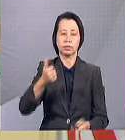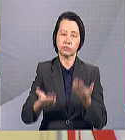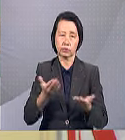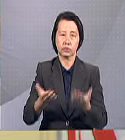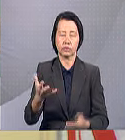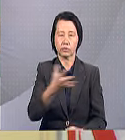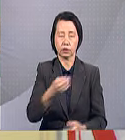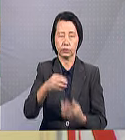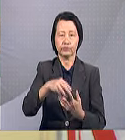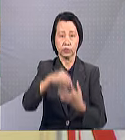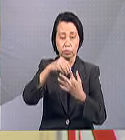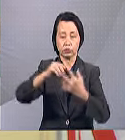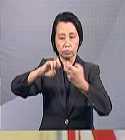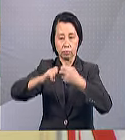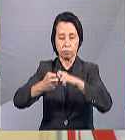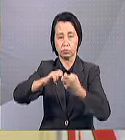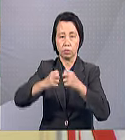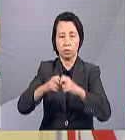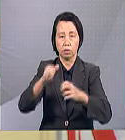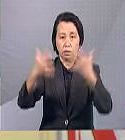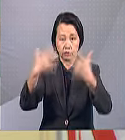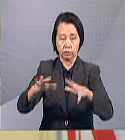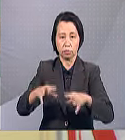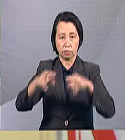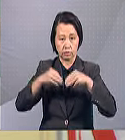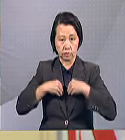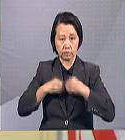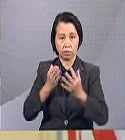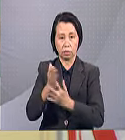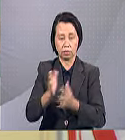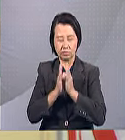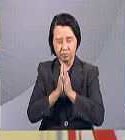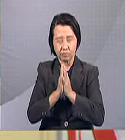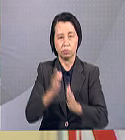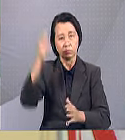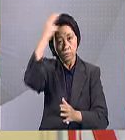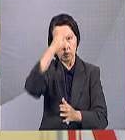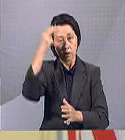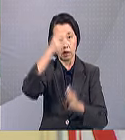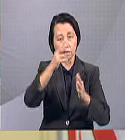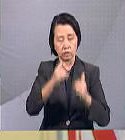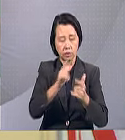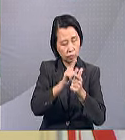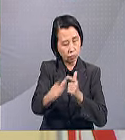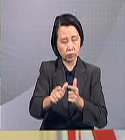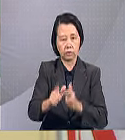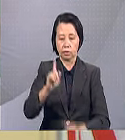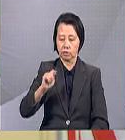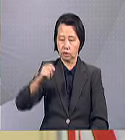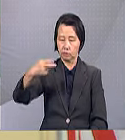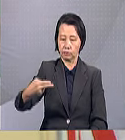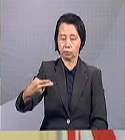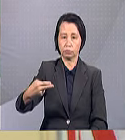Dan kecuali masalah yang telah diterima melalui rayuan haji yang telah diluluskan oleh Tabung